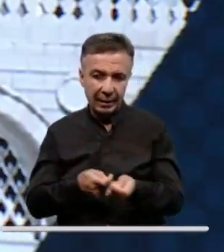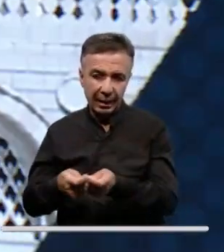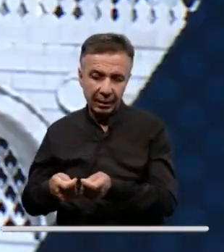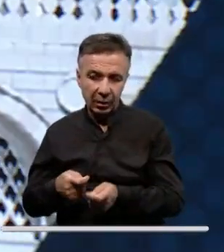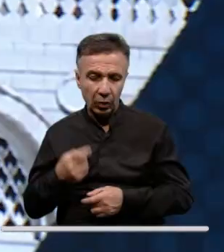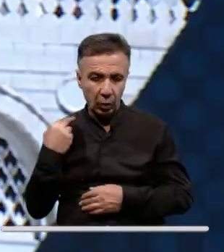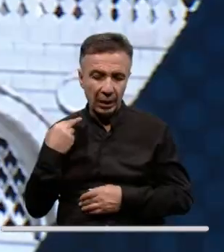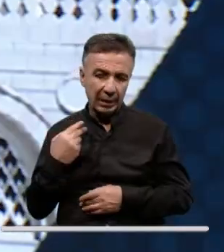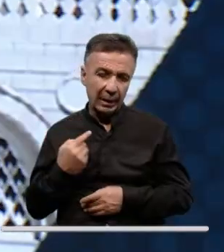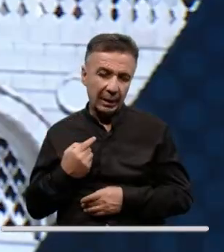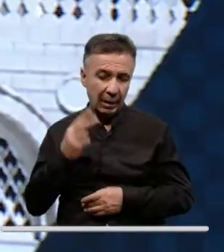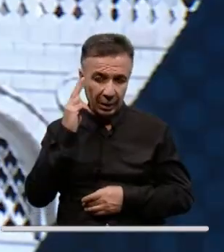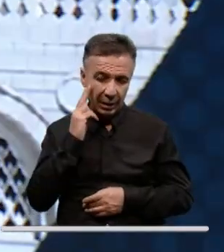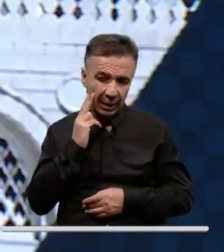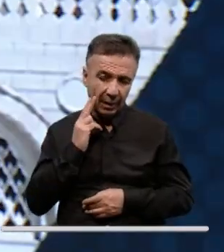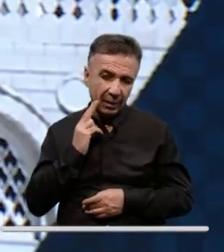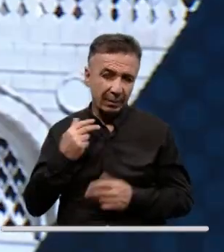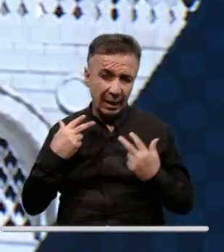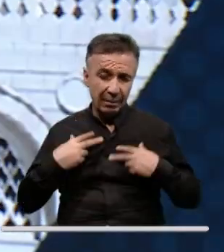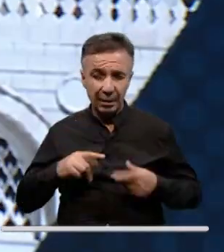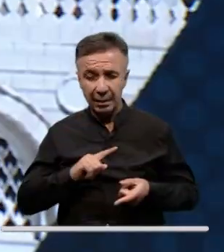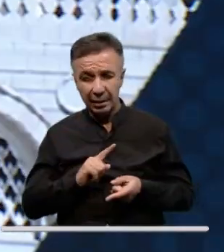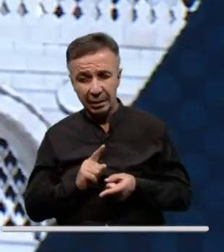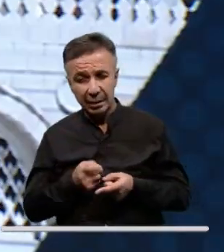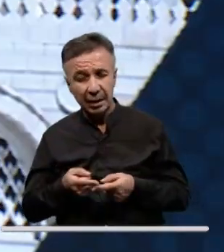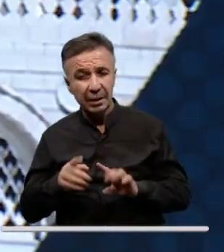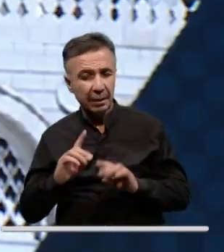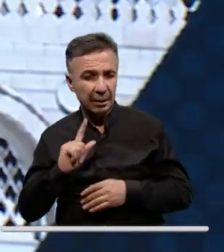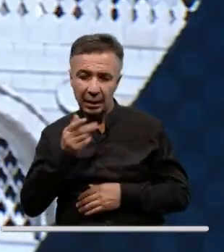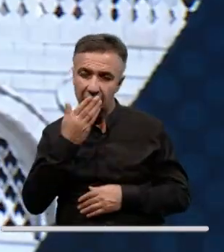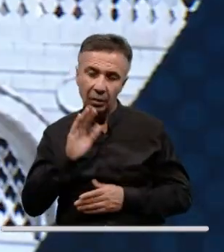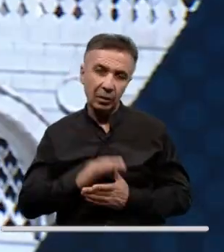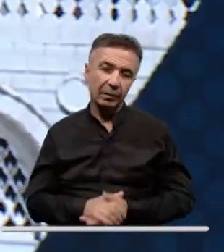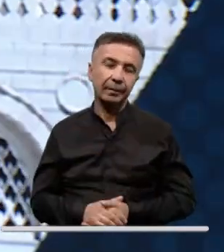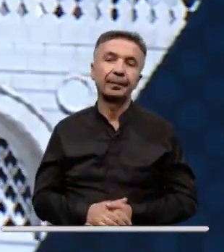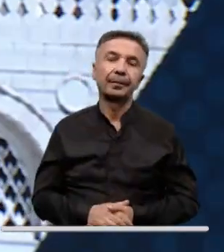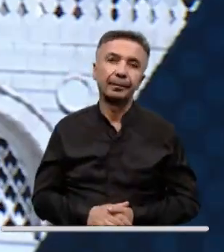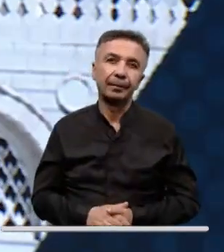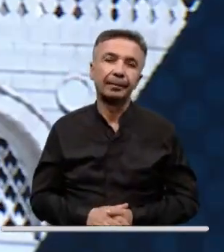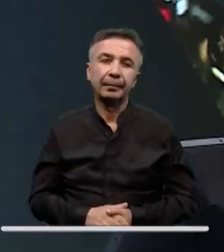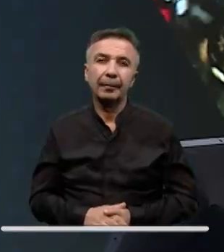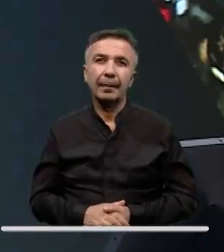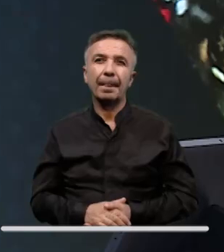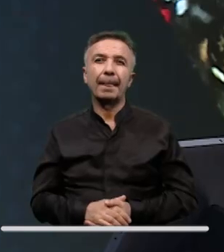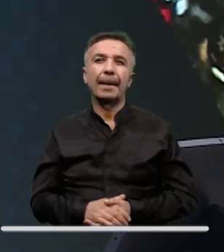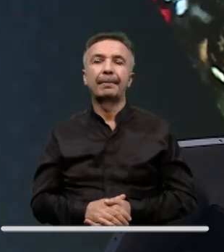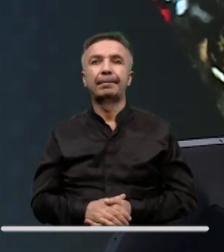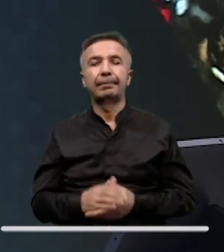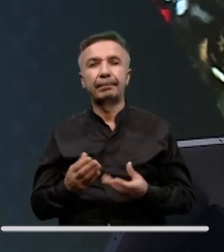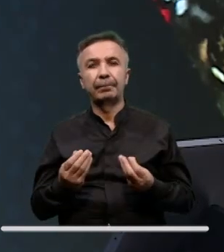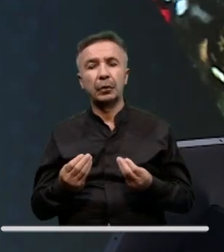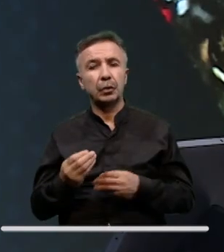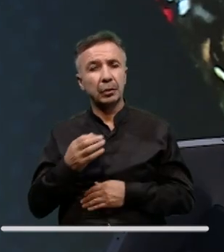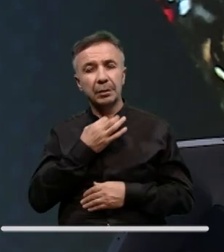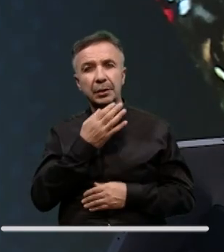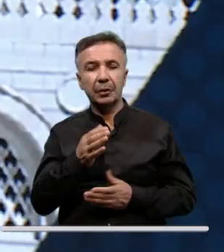temizlememiz elbisemizi değiştirmemiz için gerekli bir sebep değildir değ Eyvallah hocam çok teşekkür ediyoruz